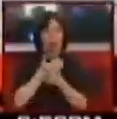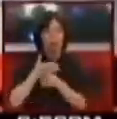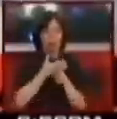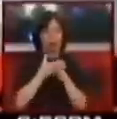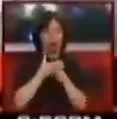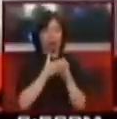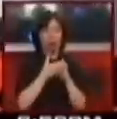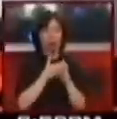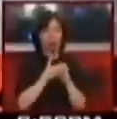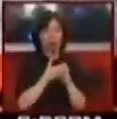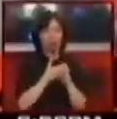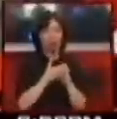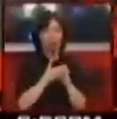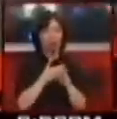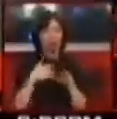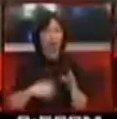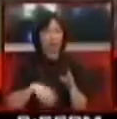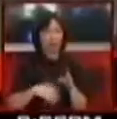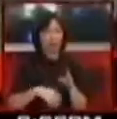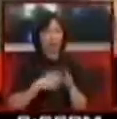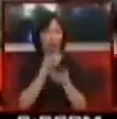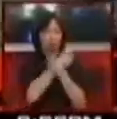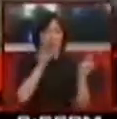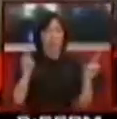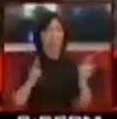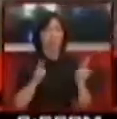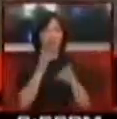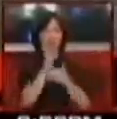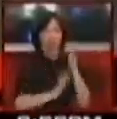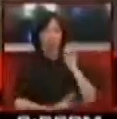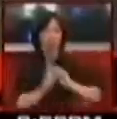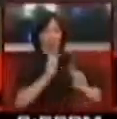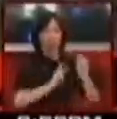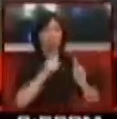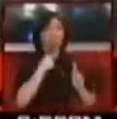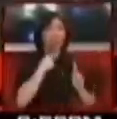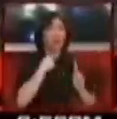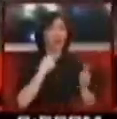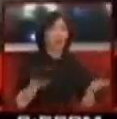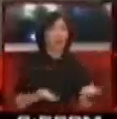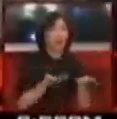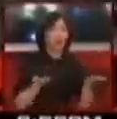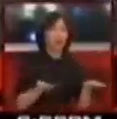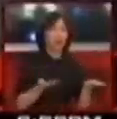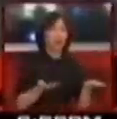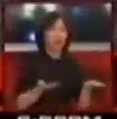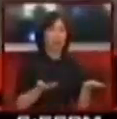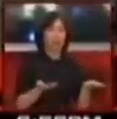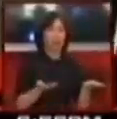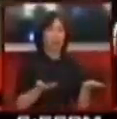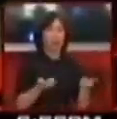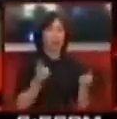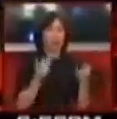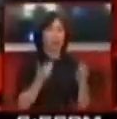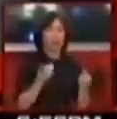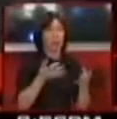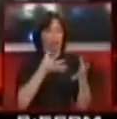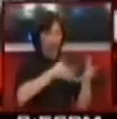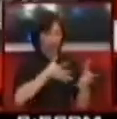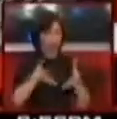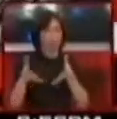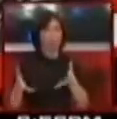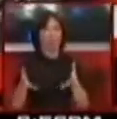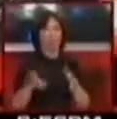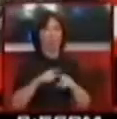So, tapos lang yung mag-rescue na namin sa ilan sa mga residente na trap dito sa loob sa eskinita. Marami pa mga naiiwan. Yung